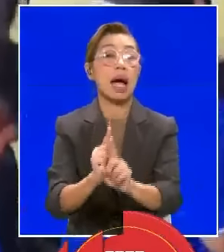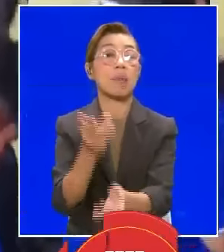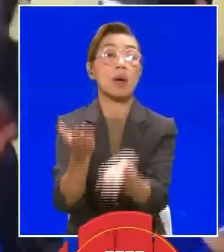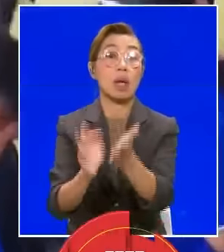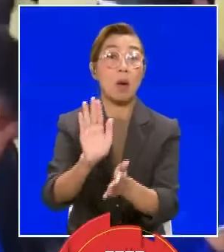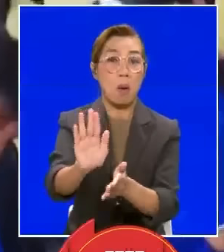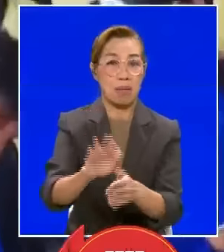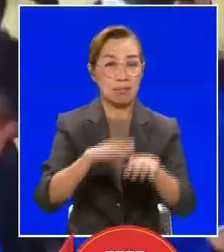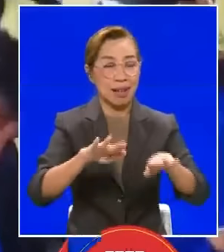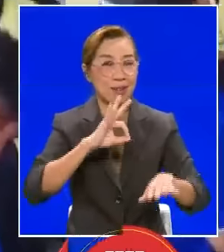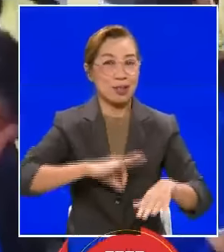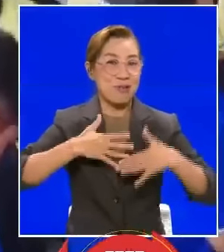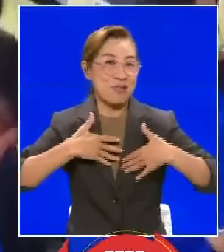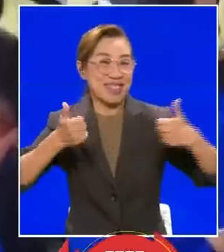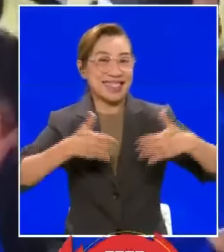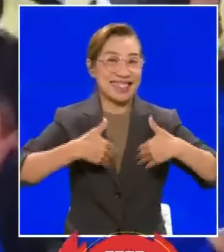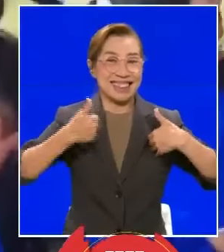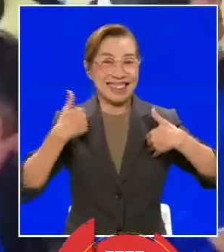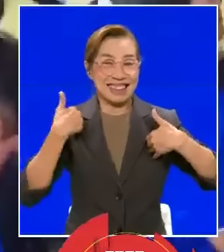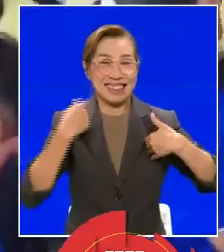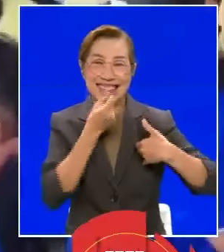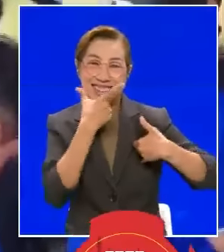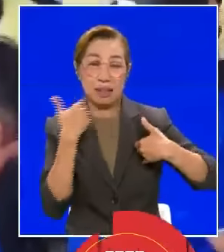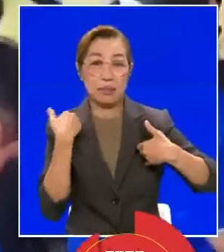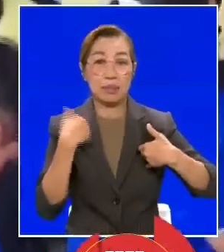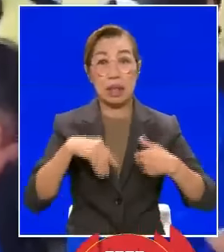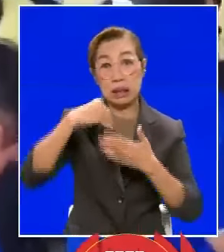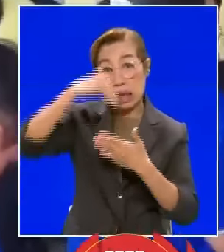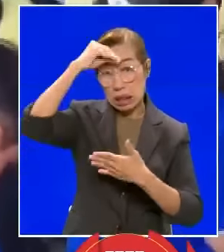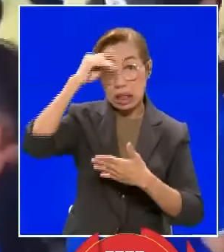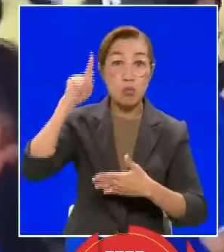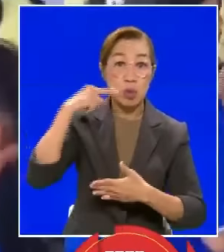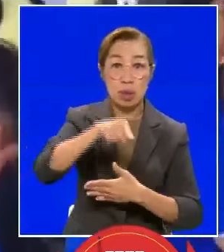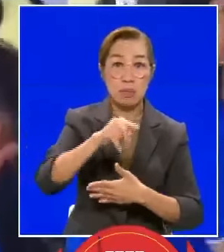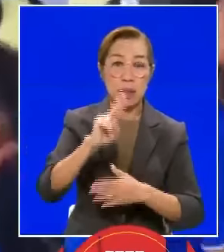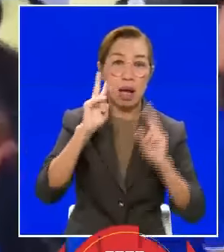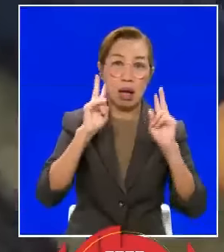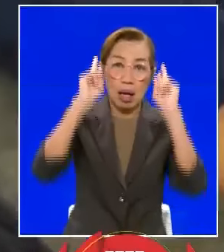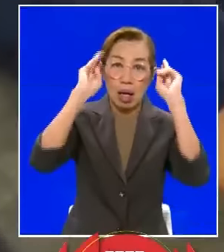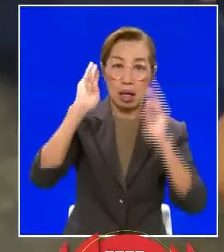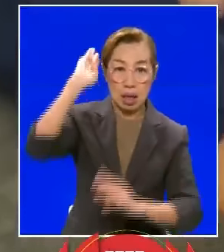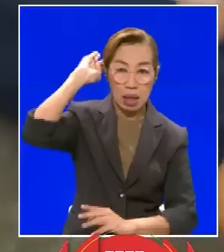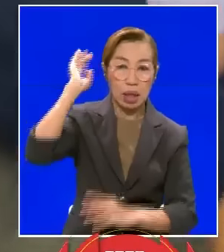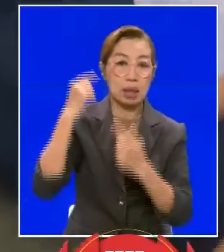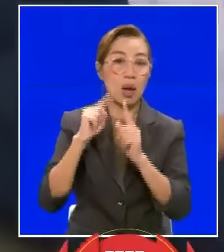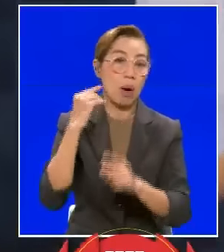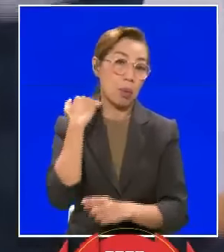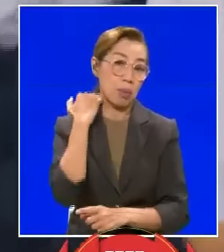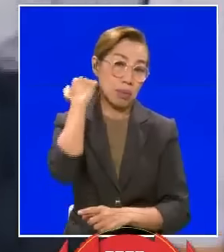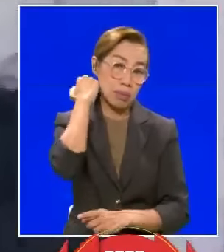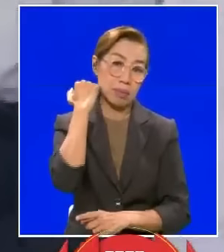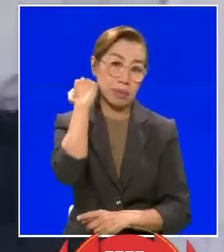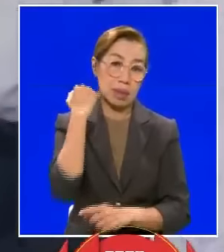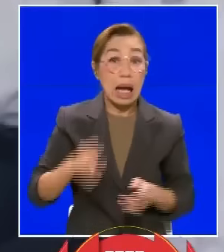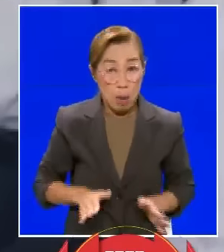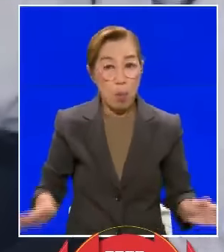ริงแจ่มใสส่วนนักเรียนผมบางนักเรียนหญิงบางคนตัดผมรองทรงนะผมด้านหลังเนี่ยก็จะไม่เกินตีนผมแต่ก็ใส่กระโปรงเหมือนเดิม